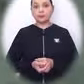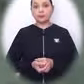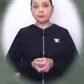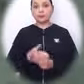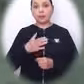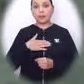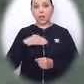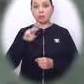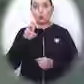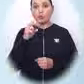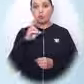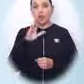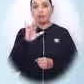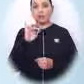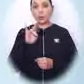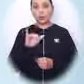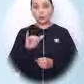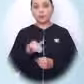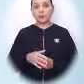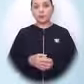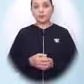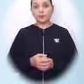вывернуть нашу мешковину